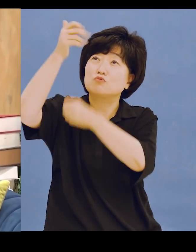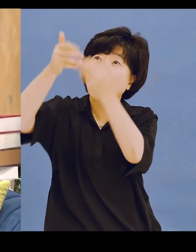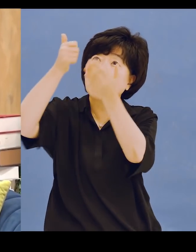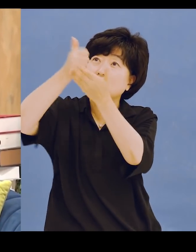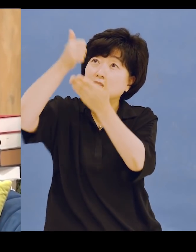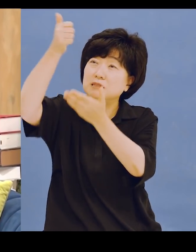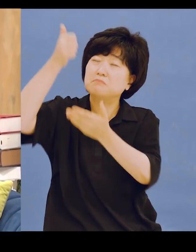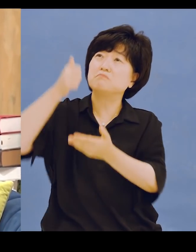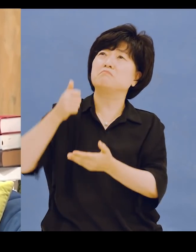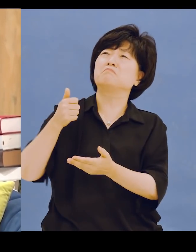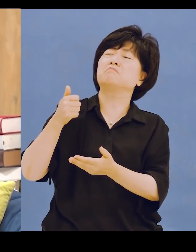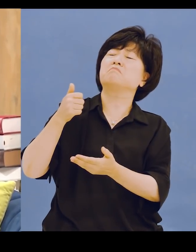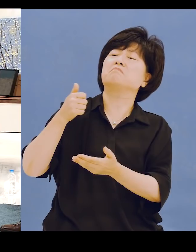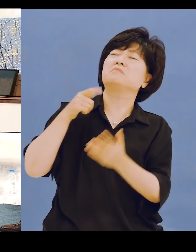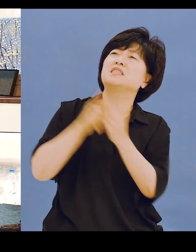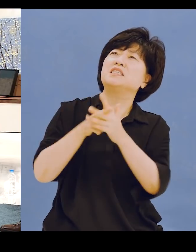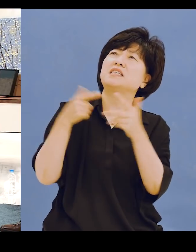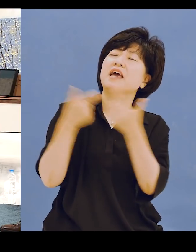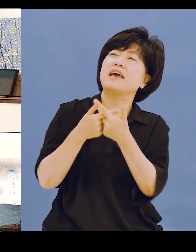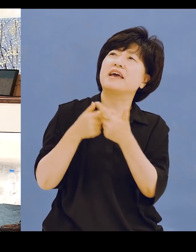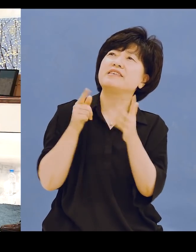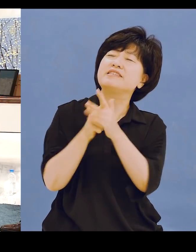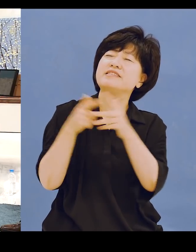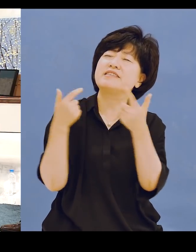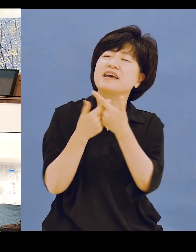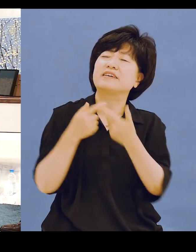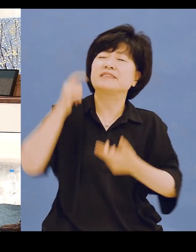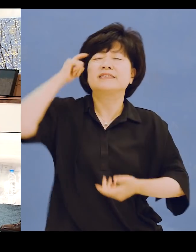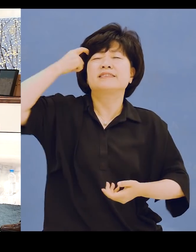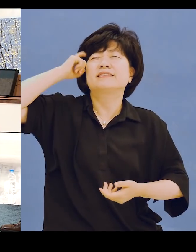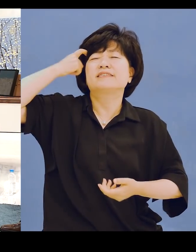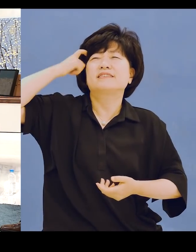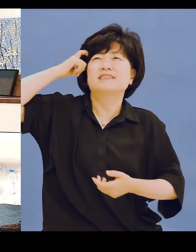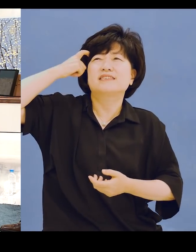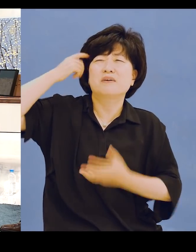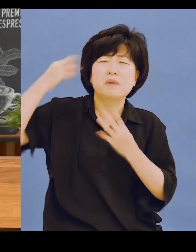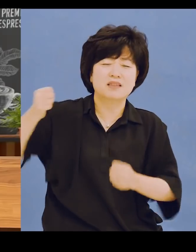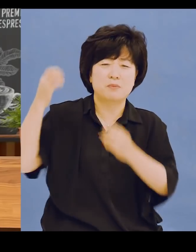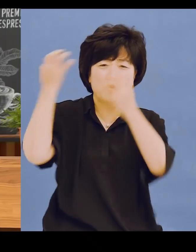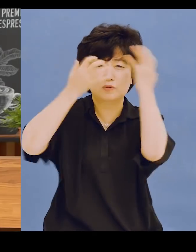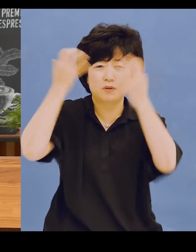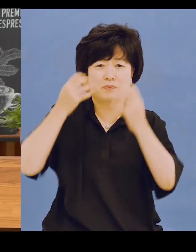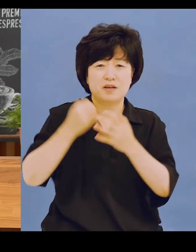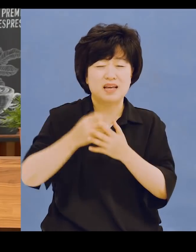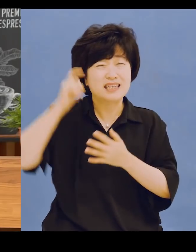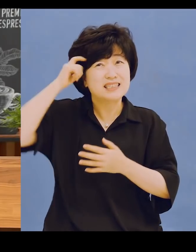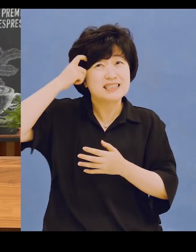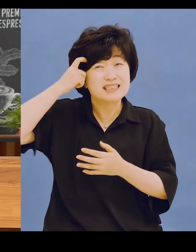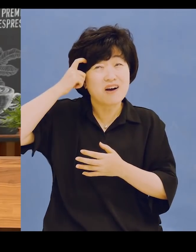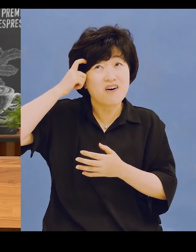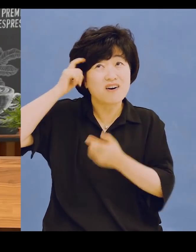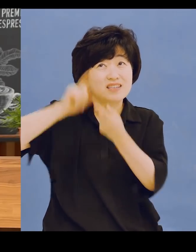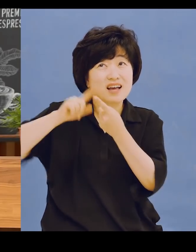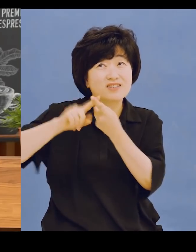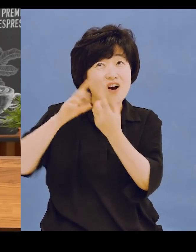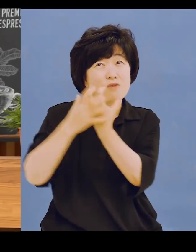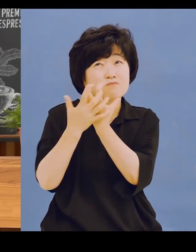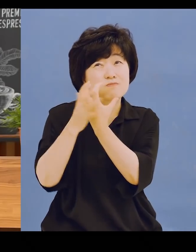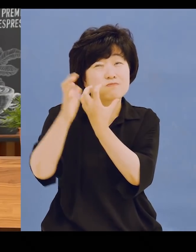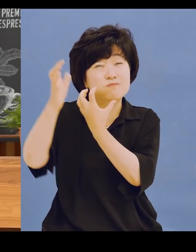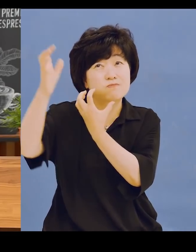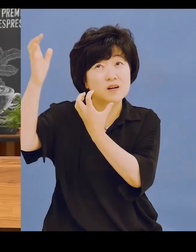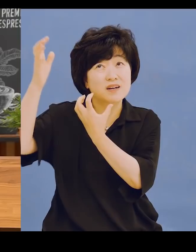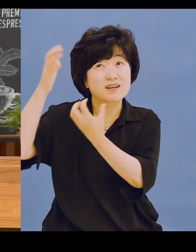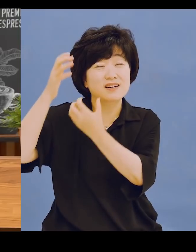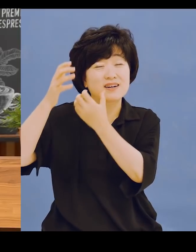돼. 그래야 창조주 하나님을 믿어줄까 말까가 되는 거야. 근데 내가 가지고 있는 이성으로 자꾸 곡해하고 막 네. 해석하고